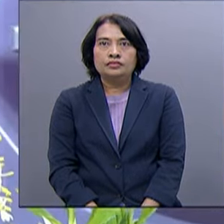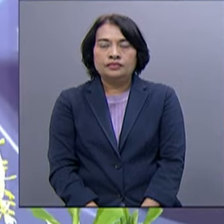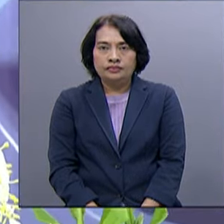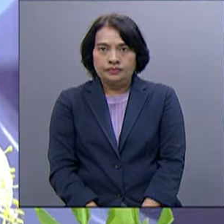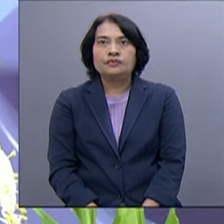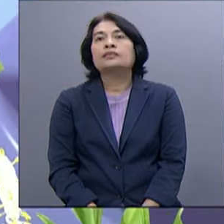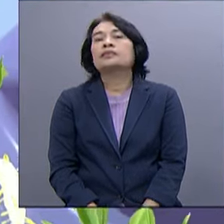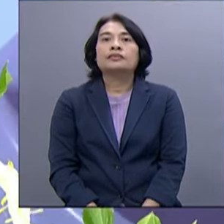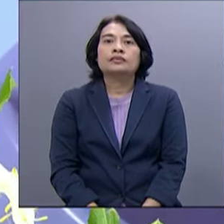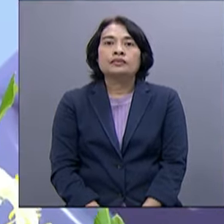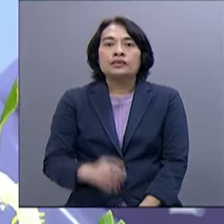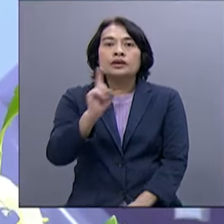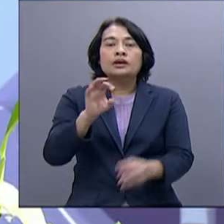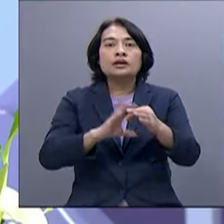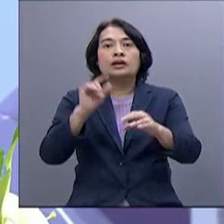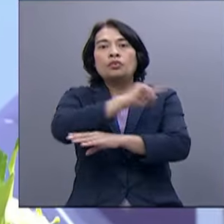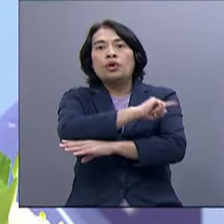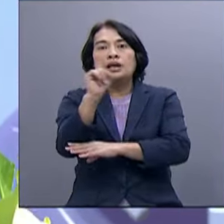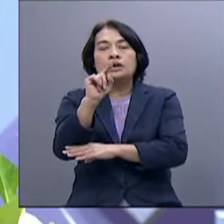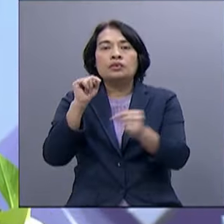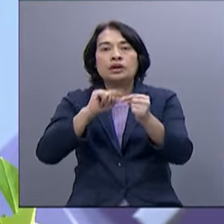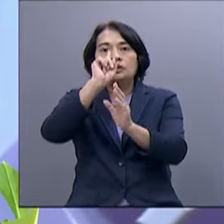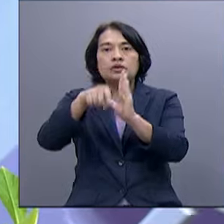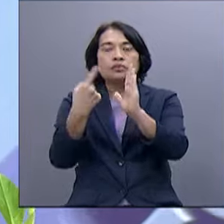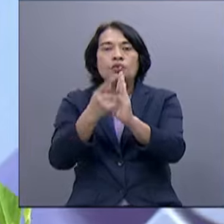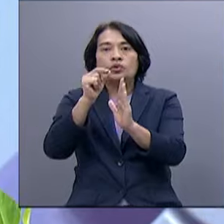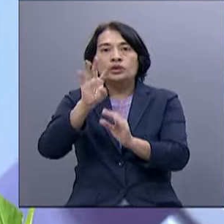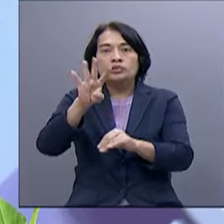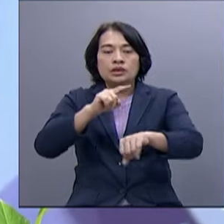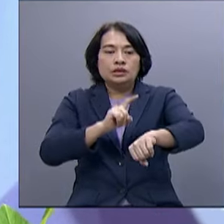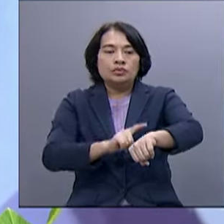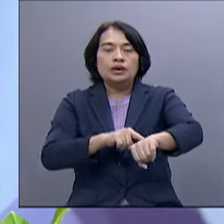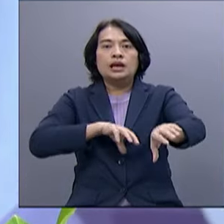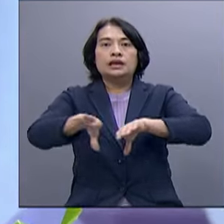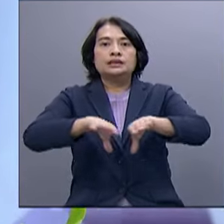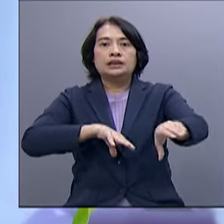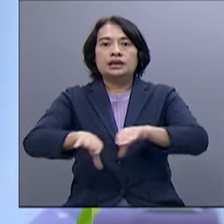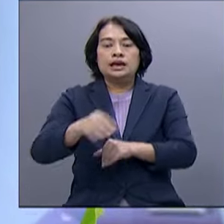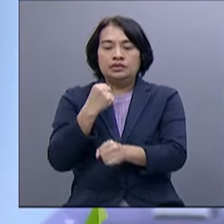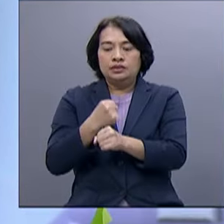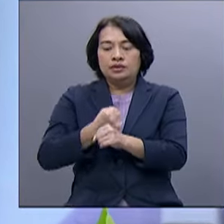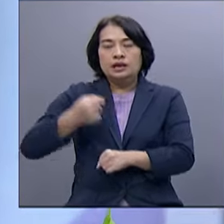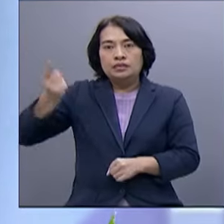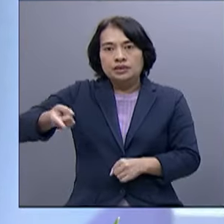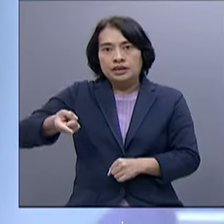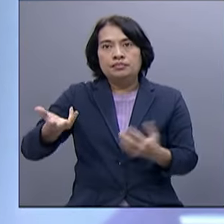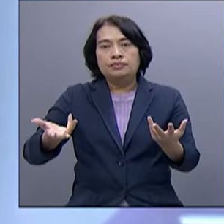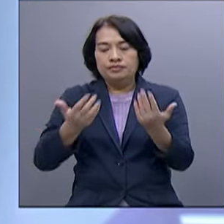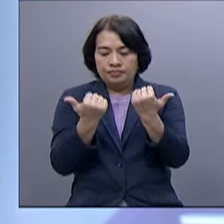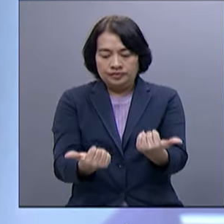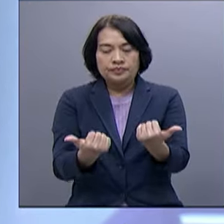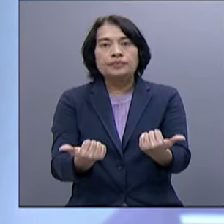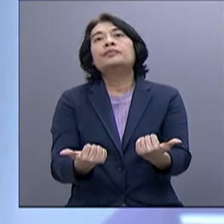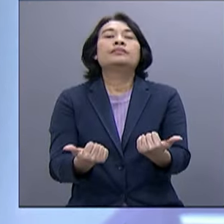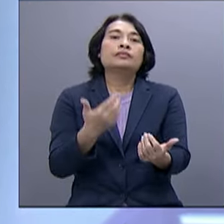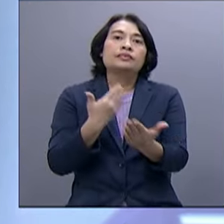เชื่อเหลือเกินนะครับว่า1วันมี24ชั่วโมงนะครับอยู่ที่การบริหารจัดการเวลาเลยว่าคุณจะทำงานประจำนะครับอย่างที่ทราบกันดีในยุคนี้ปัจจุบันนะครับเ